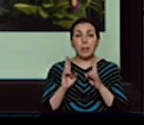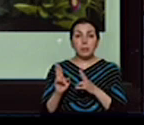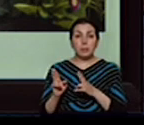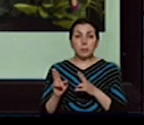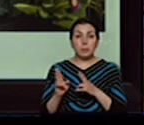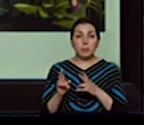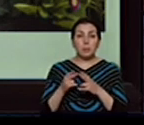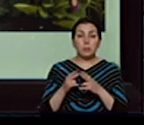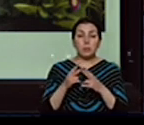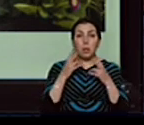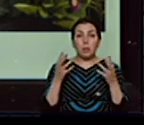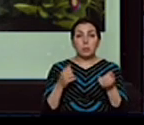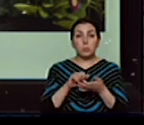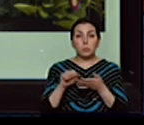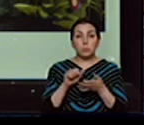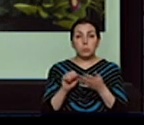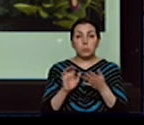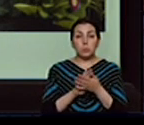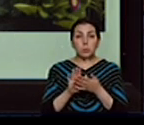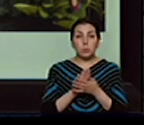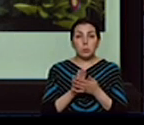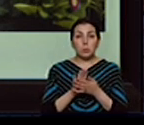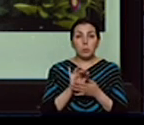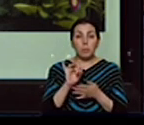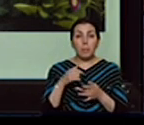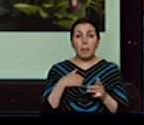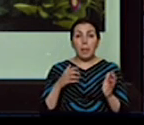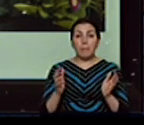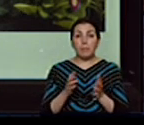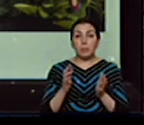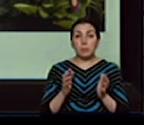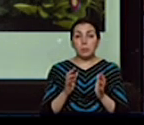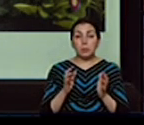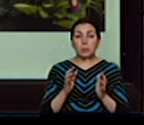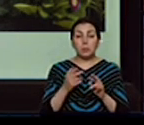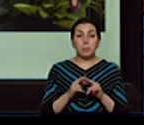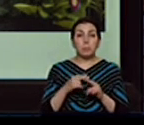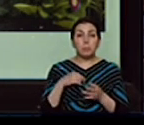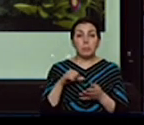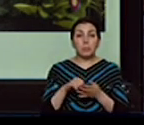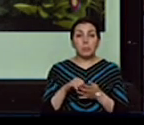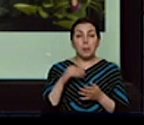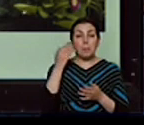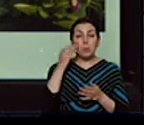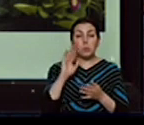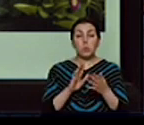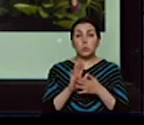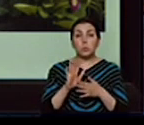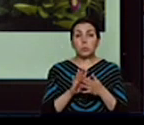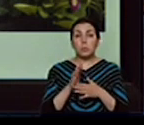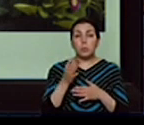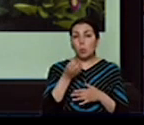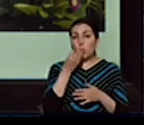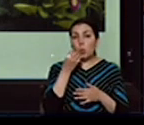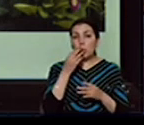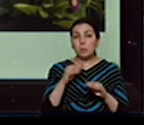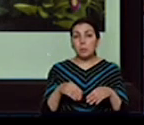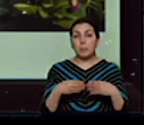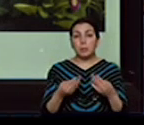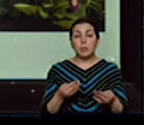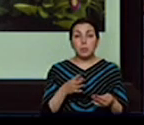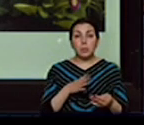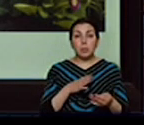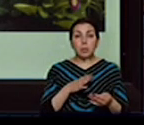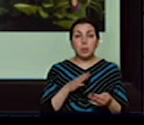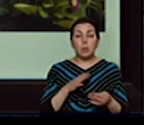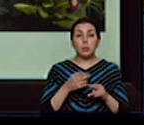qilib, ularni avaylab himoya qilib turmasak, begona o'simliklar gullarga berilgan o'g'itlarni va